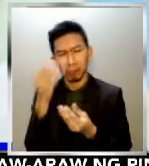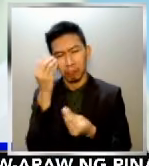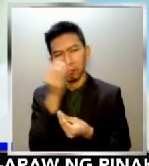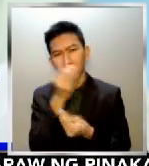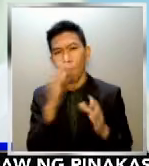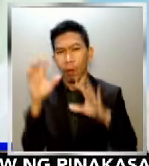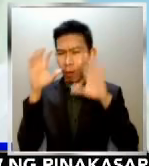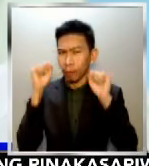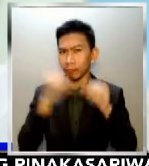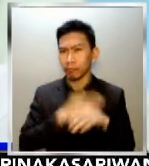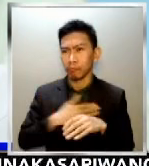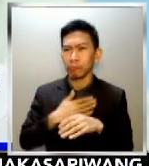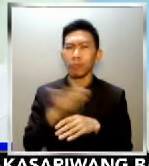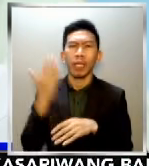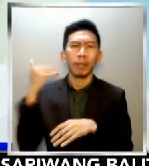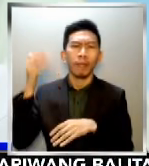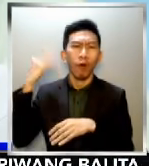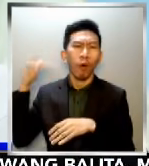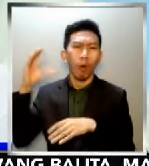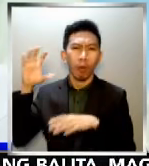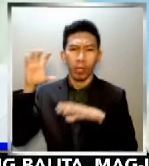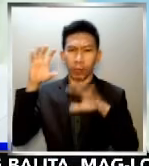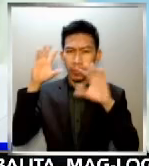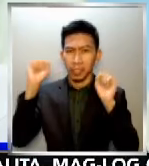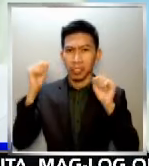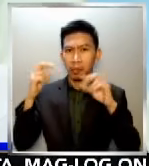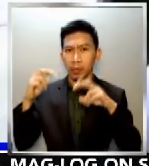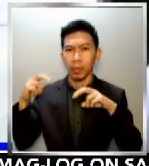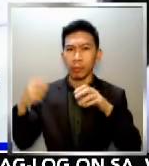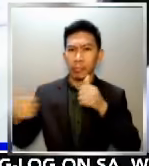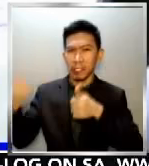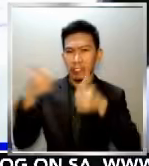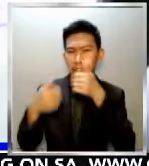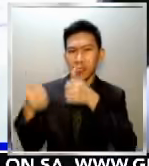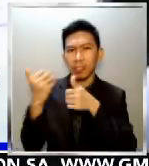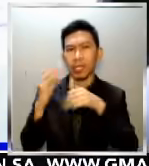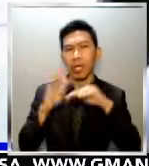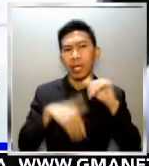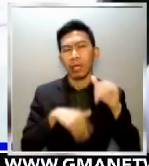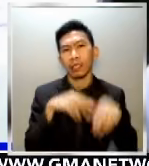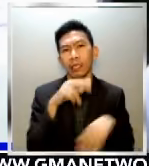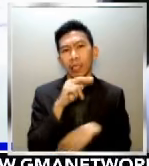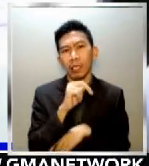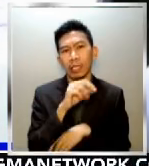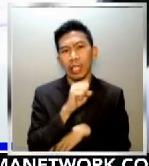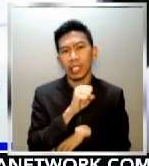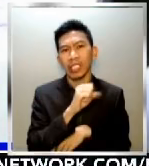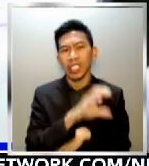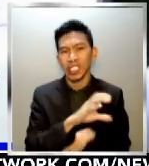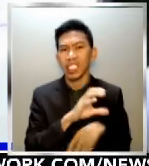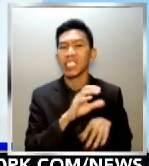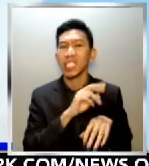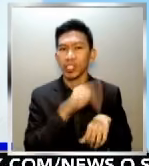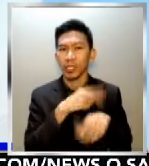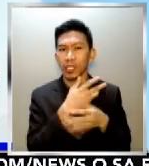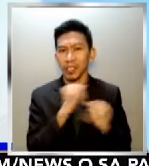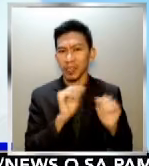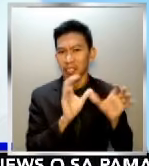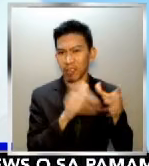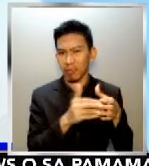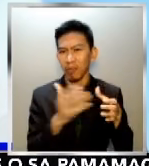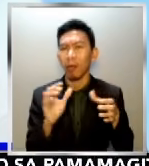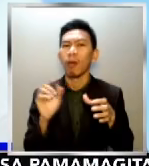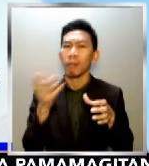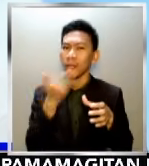bansa kesa sa National Security Council o NSC. Nabanggit daw kasi ni Pangulong Duterte na walang nare-resolba